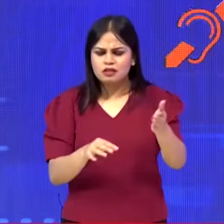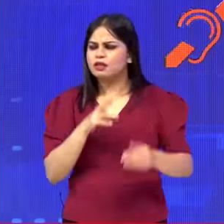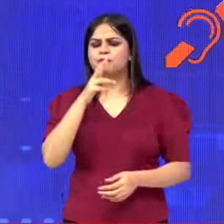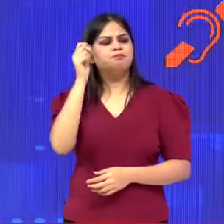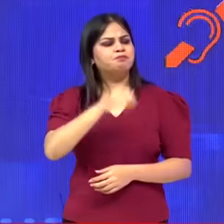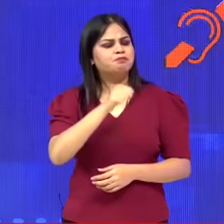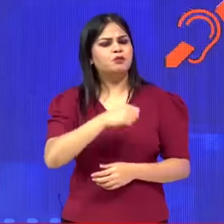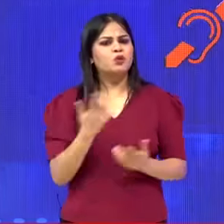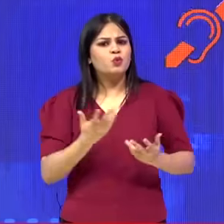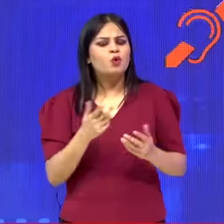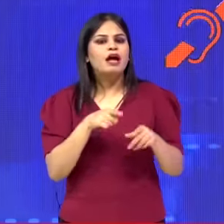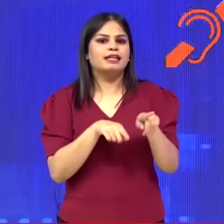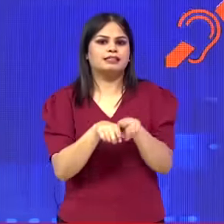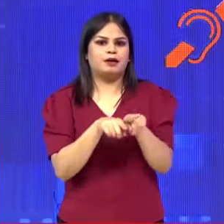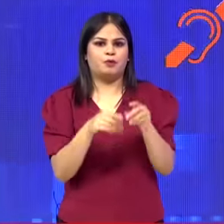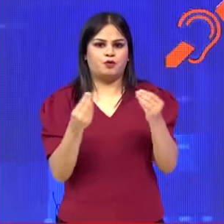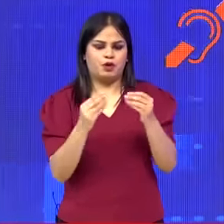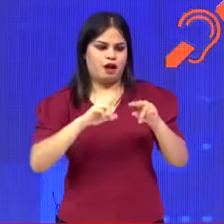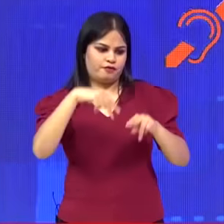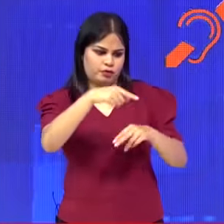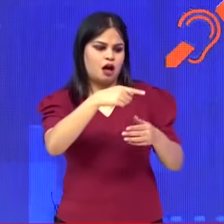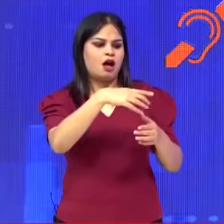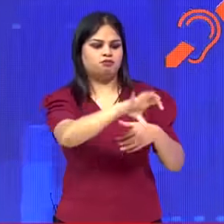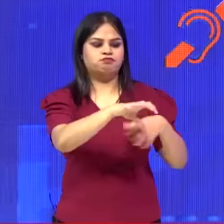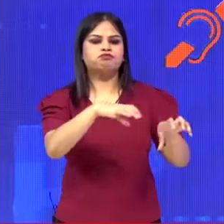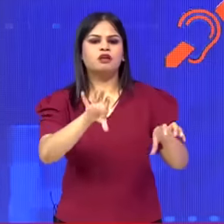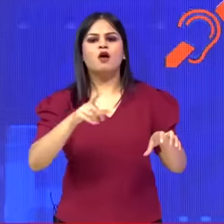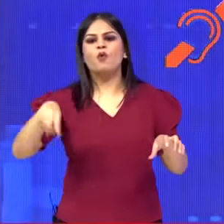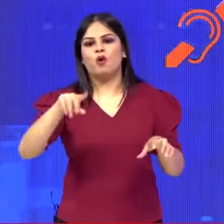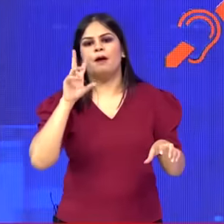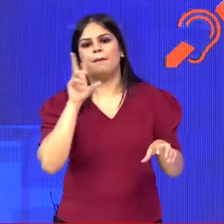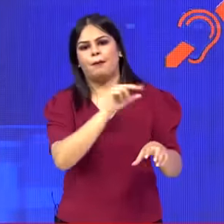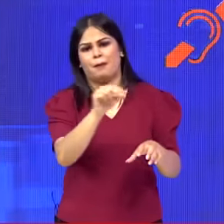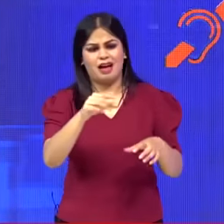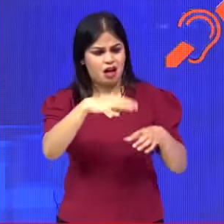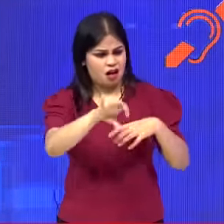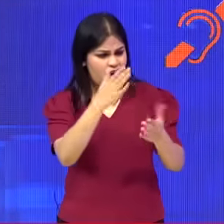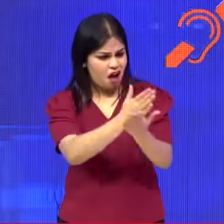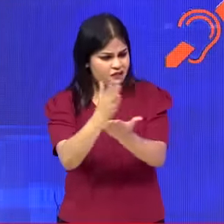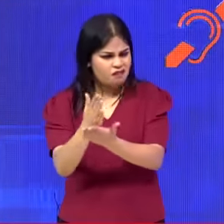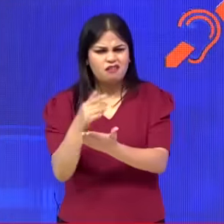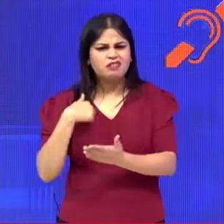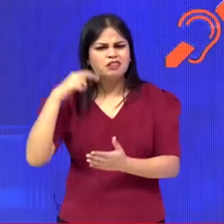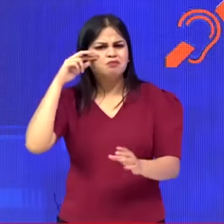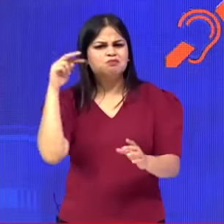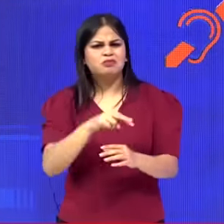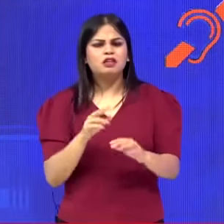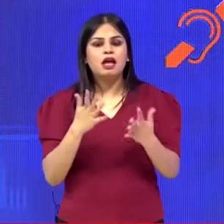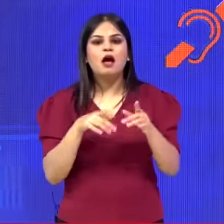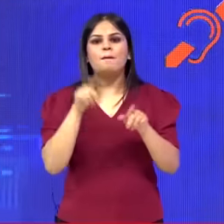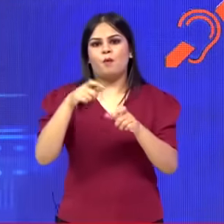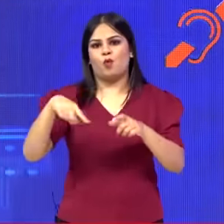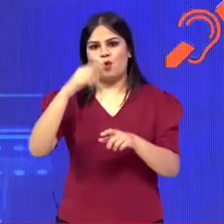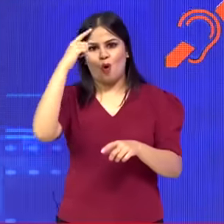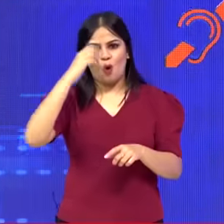सर वो इंडस्ट्री वो बोलते हैं कि डिवाइडेड है, वो आई डोंट थिंक इतनी डिवाइडेड है। लोगों के ओपिनियंस